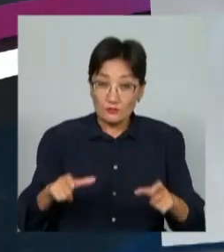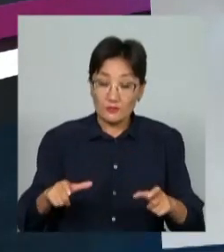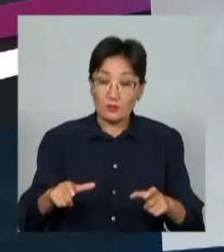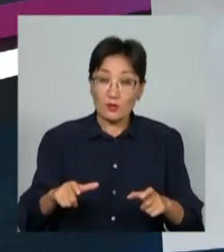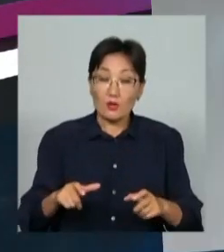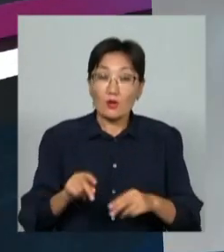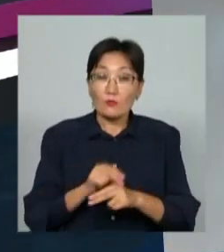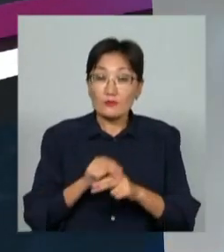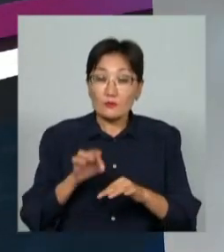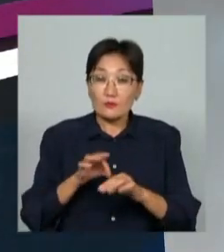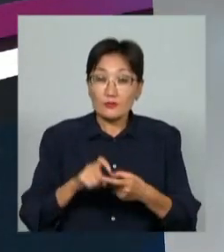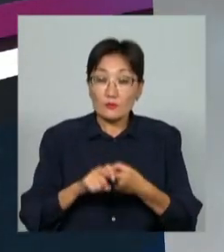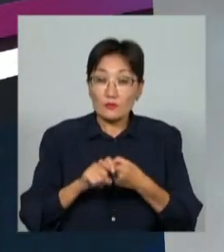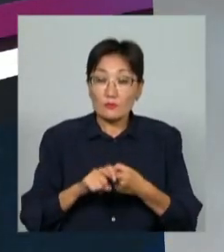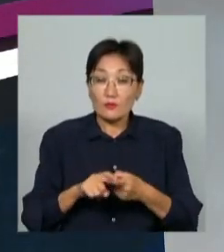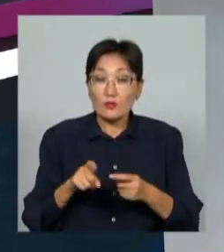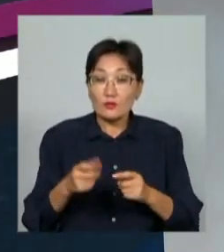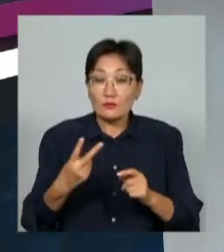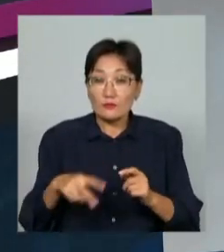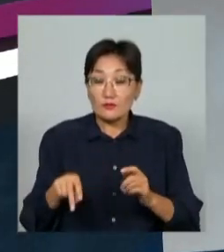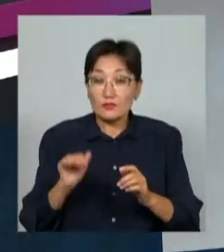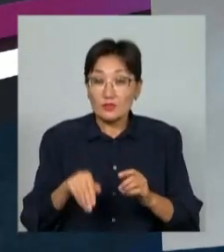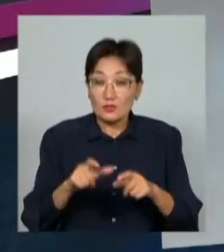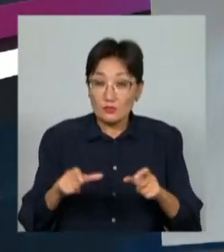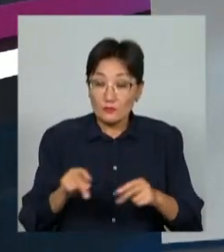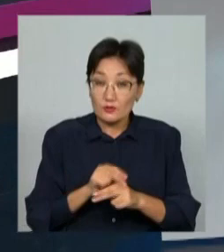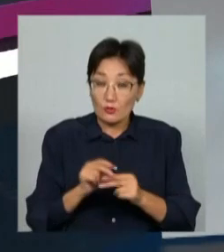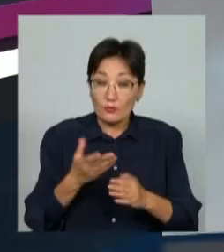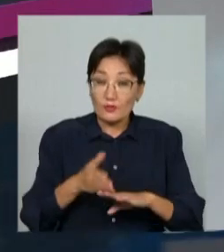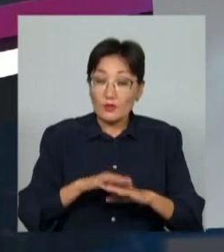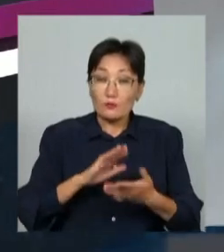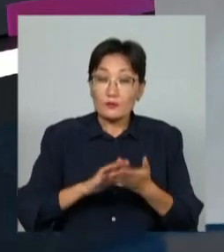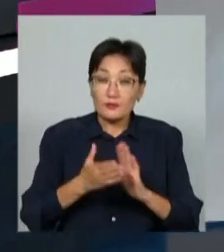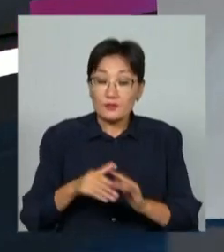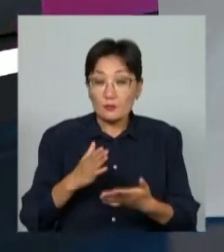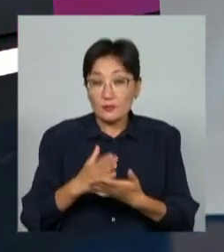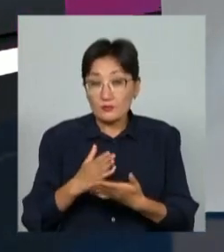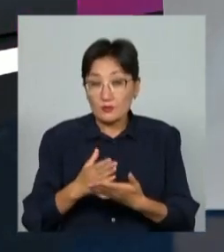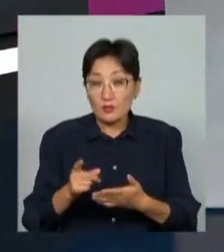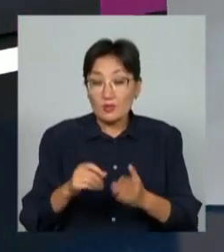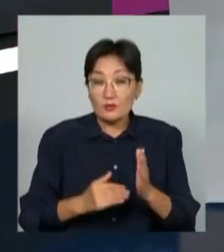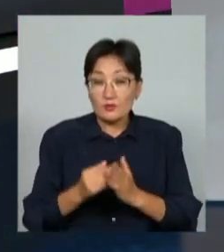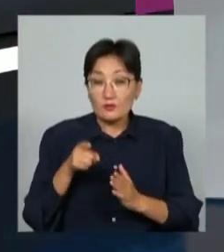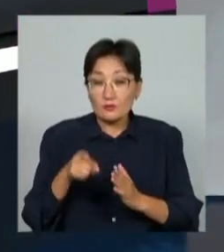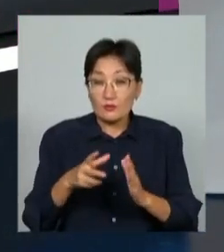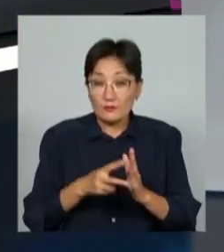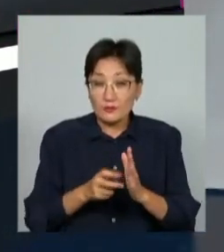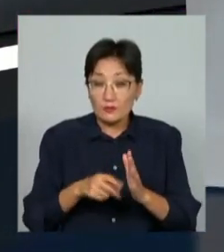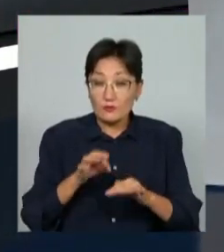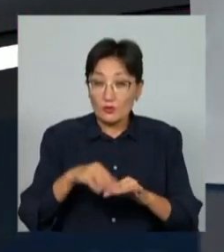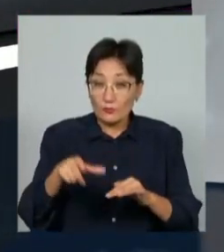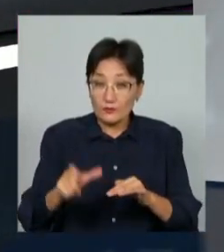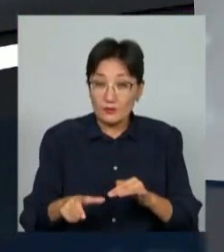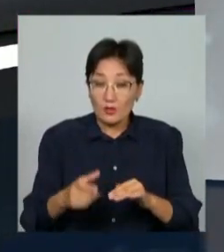казахстанцев. Лечение от ковида получают больше 120 тысяч человек. В тяжелом состоянии находится свыше 1800